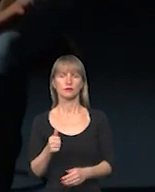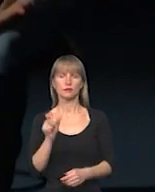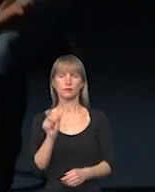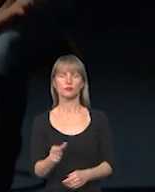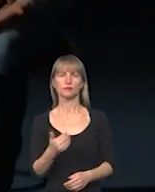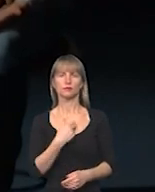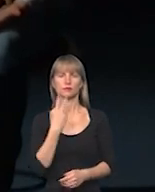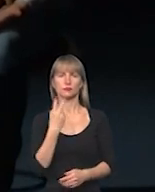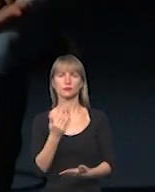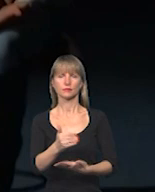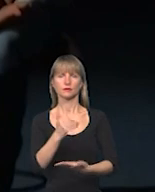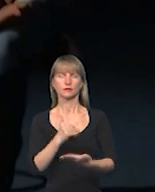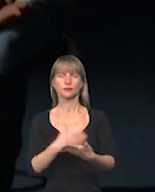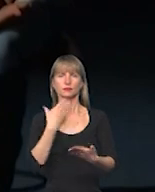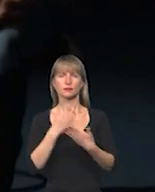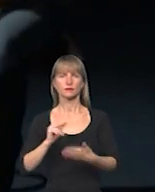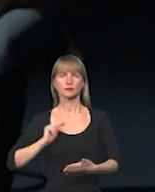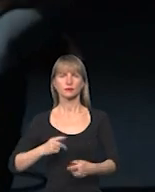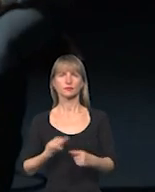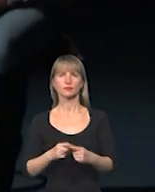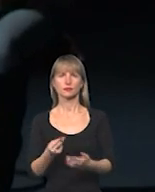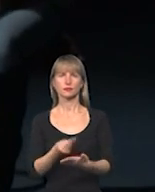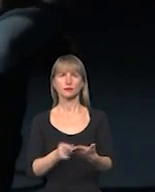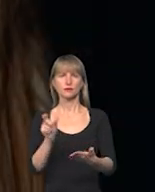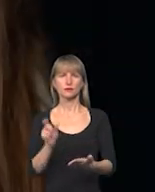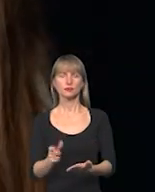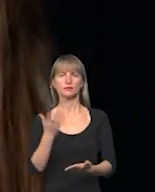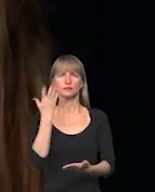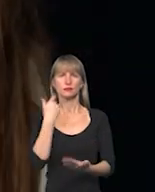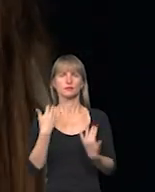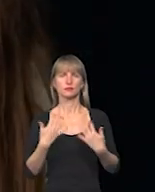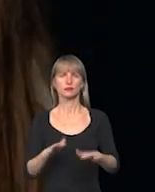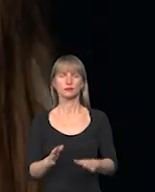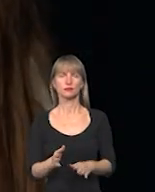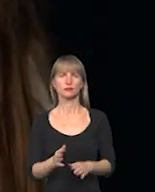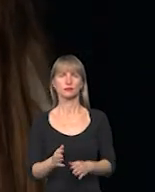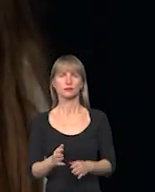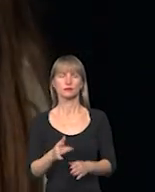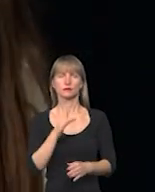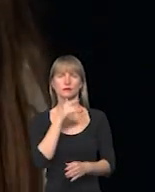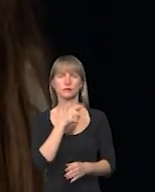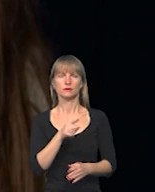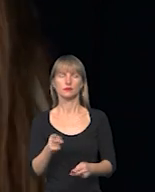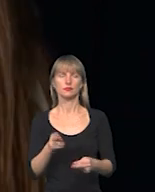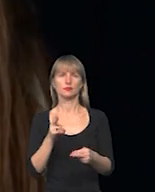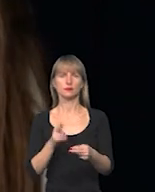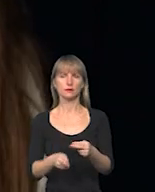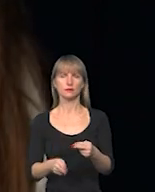побачити результат своєї праці, це художник все-таки. І коли вже от діло доходить до завершення,